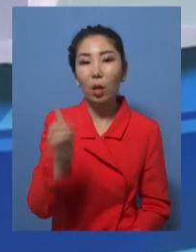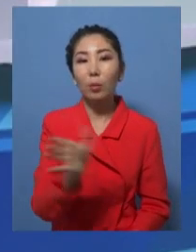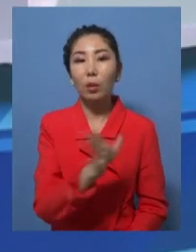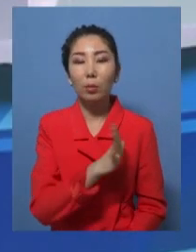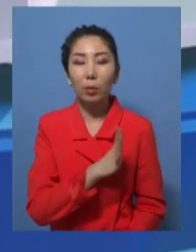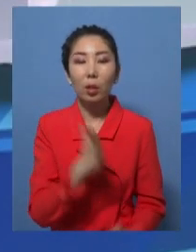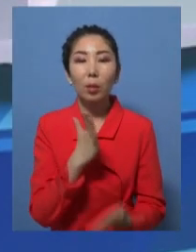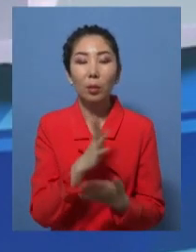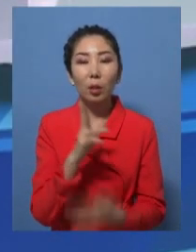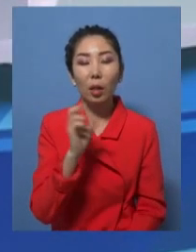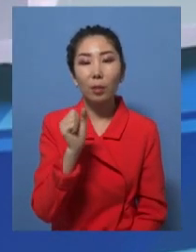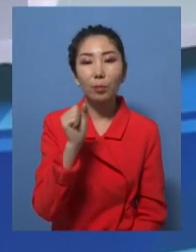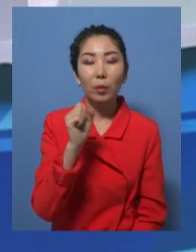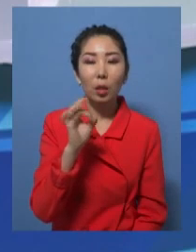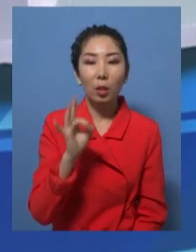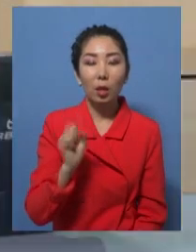Мен